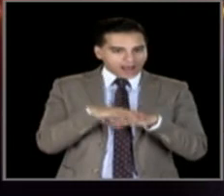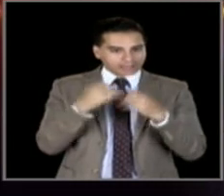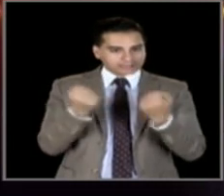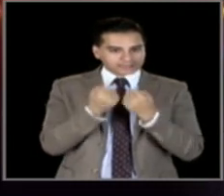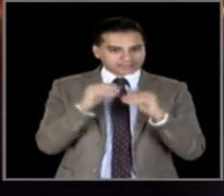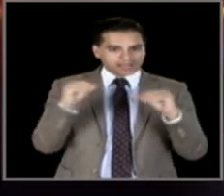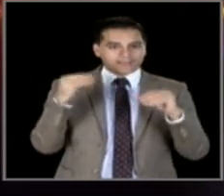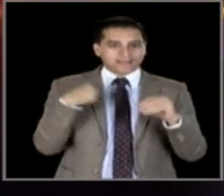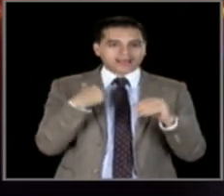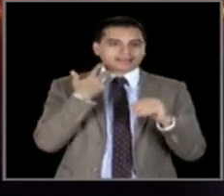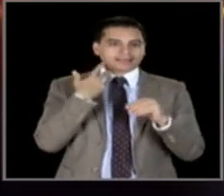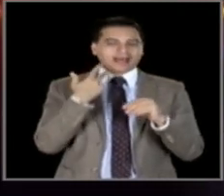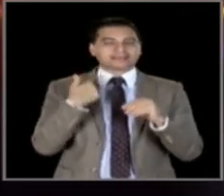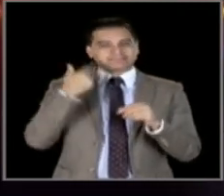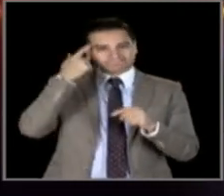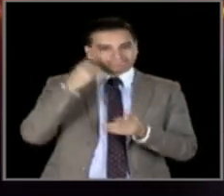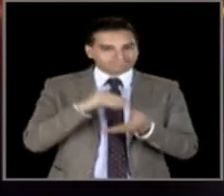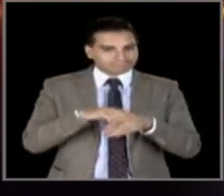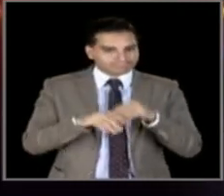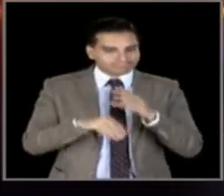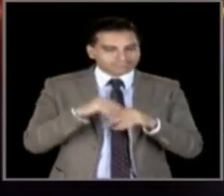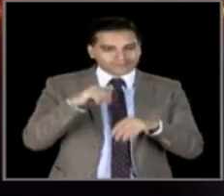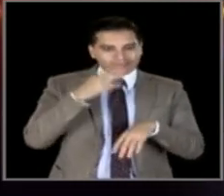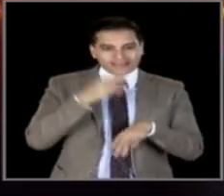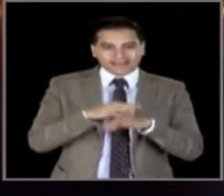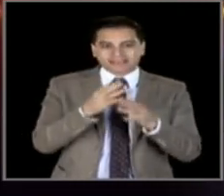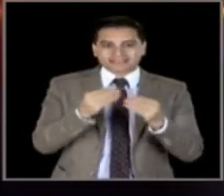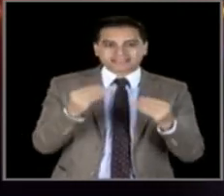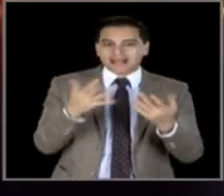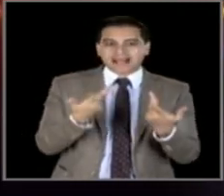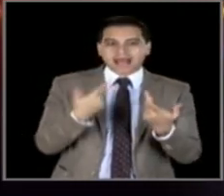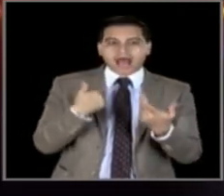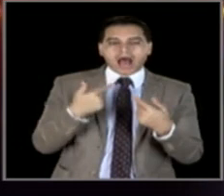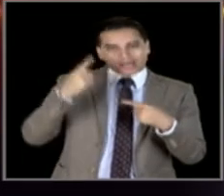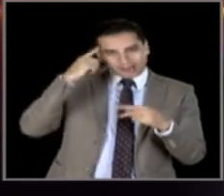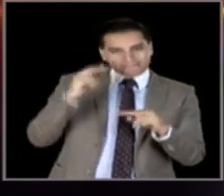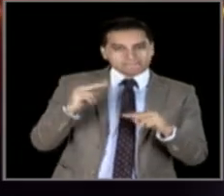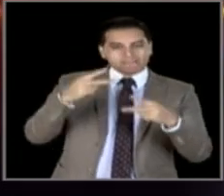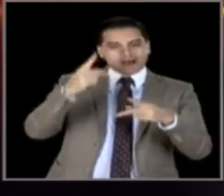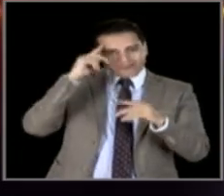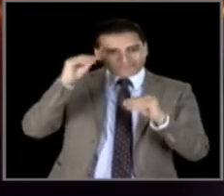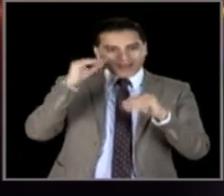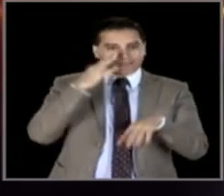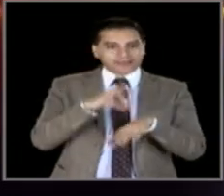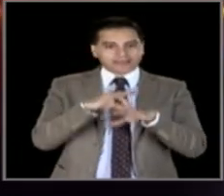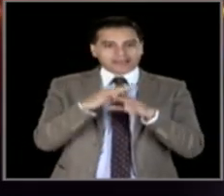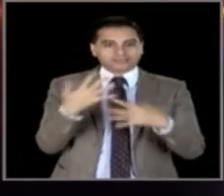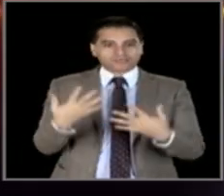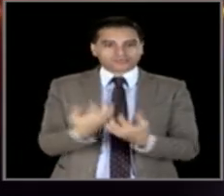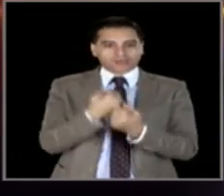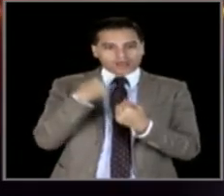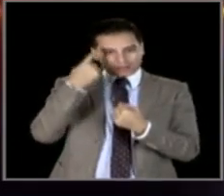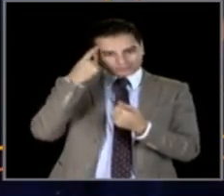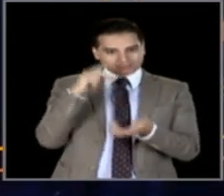اعدادي، قلت كلنا بنمر بتجارب معينة، طيب ليه ما ننقلش التجارب دي، يمكن ننقذ حد منها. فقلت